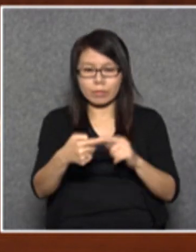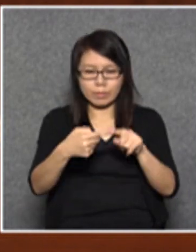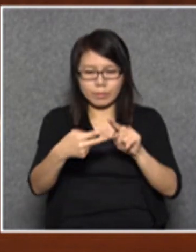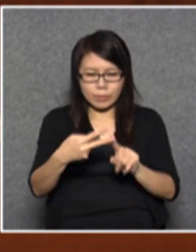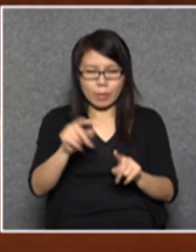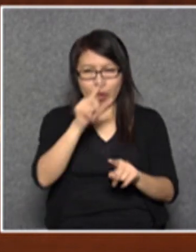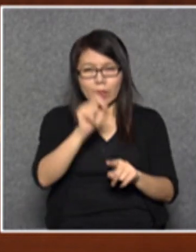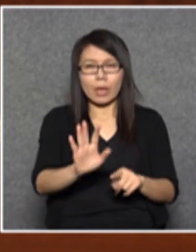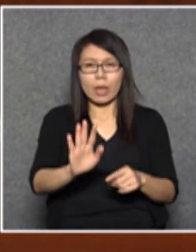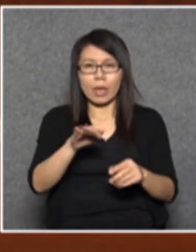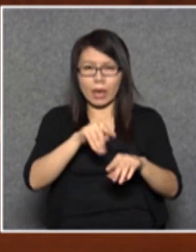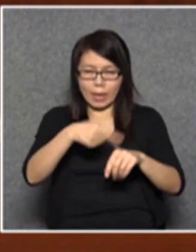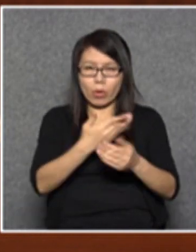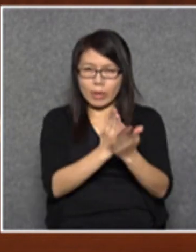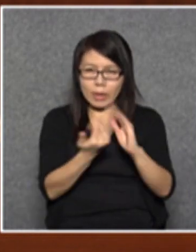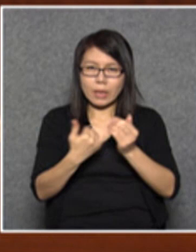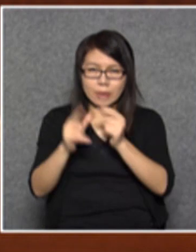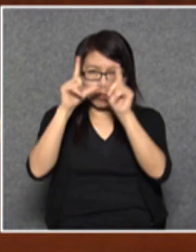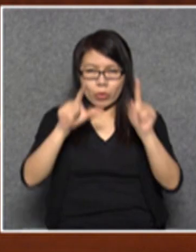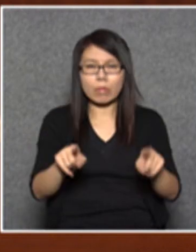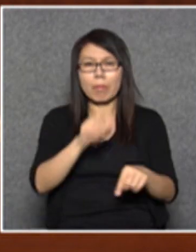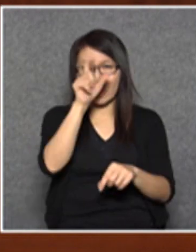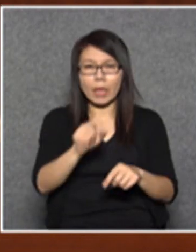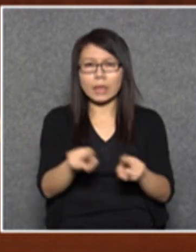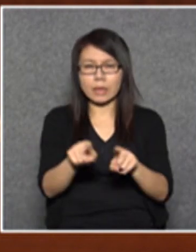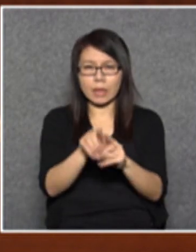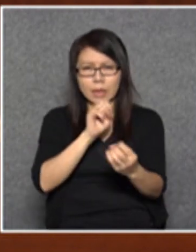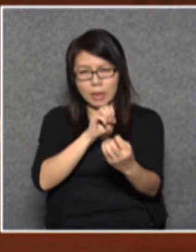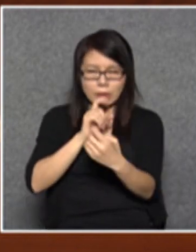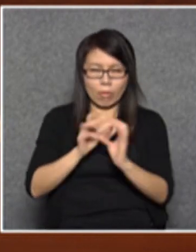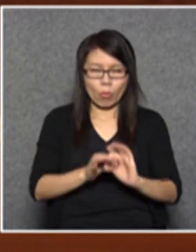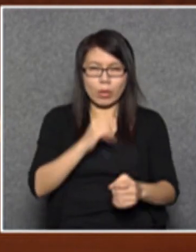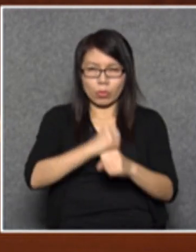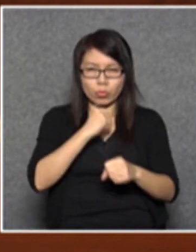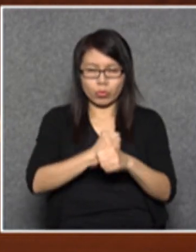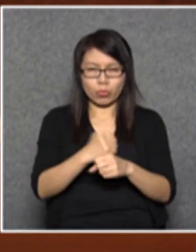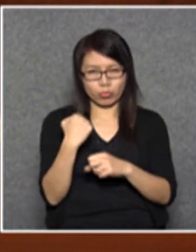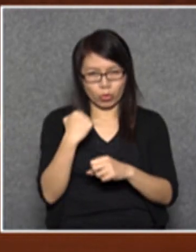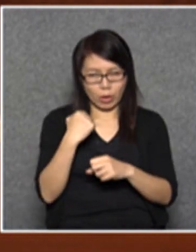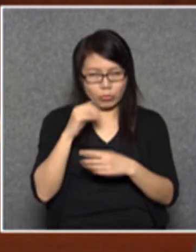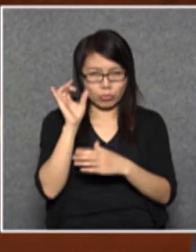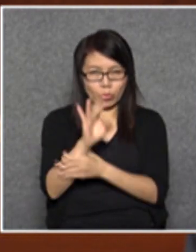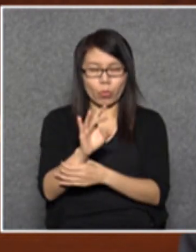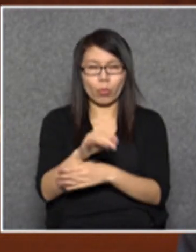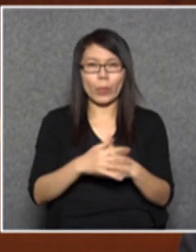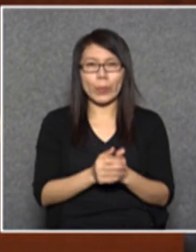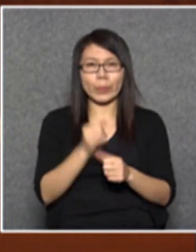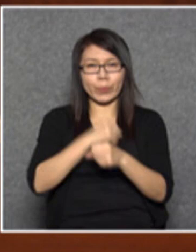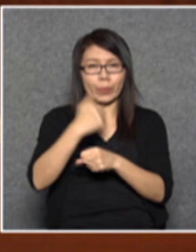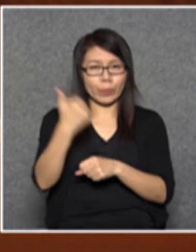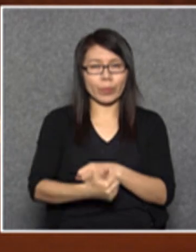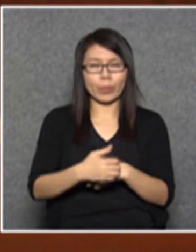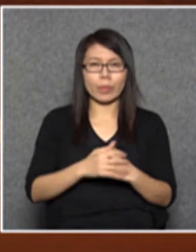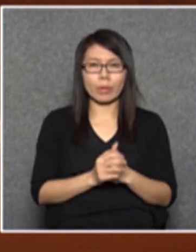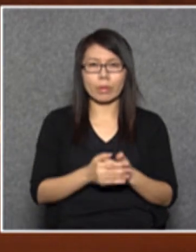生問題咧，我哋係共同商議，將有關嘅工作咧，盡量同埋咧盡早做好。